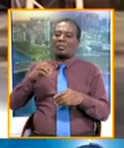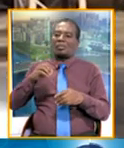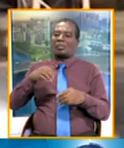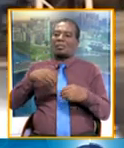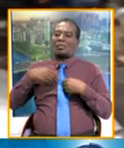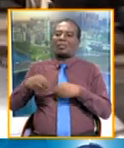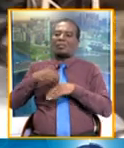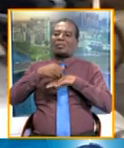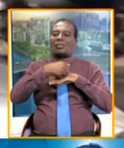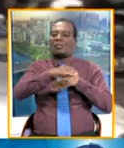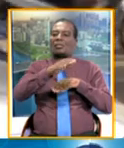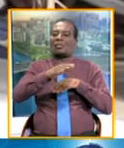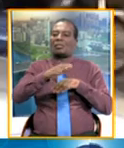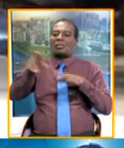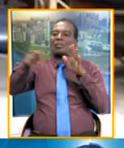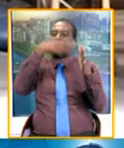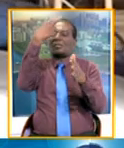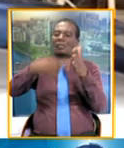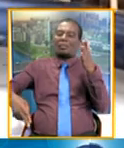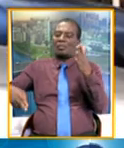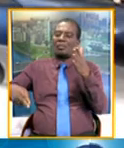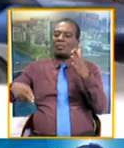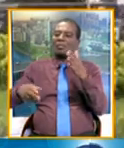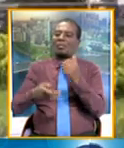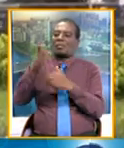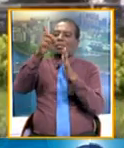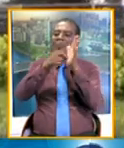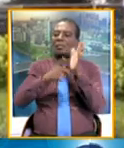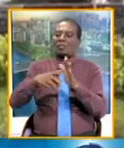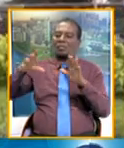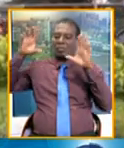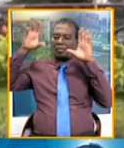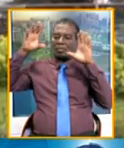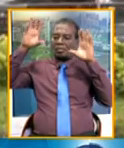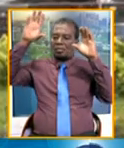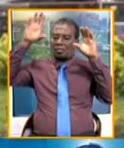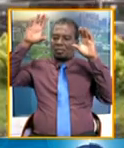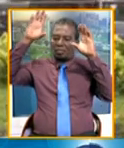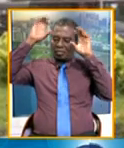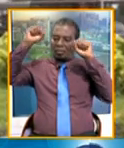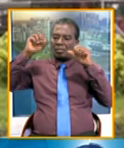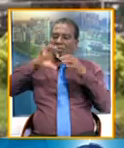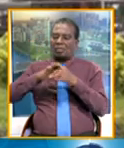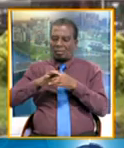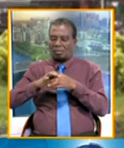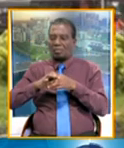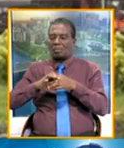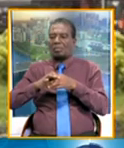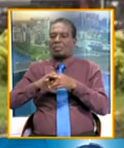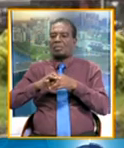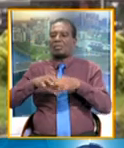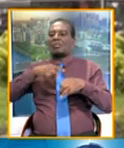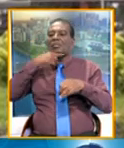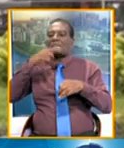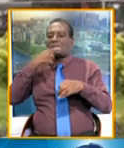été envoyés faire valoir leur droit à la retraite par un décret du chef de la junte et président guinéen de la transition, le colonel